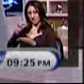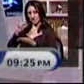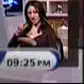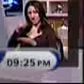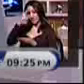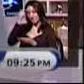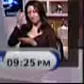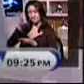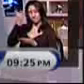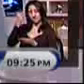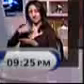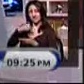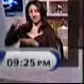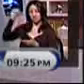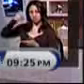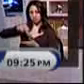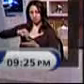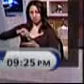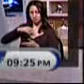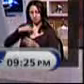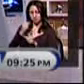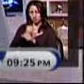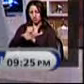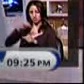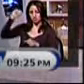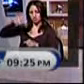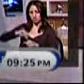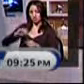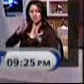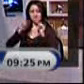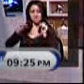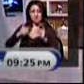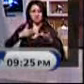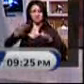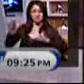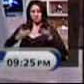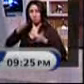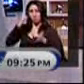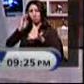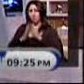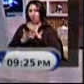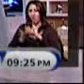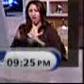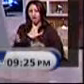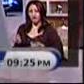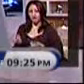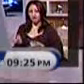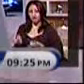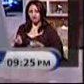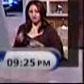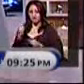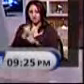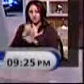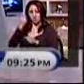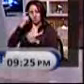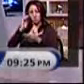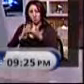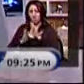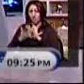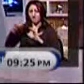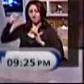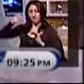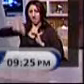انا دلوقتي ابقى فاشل واخبار حضرتك في ادارة البلاد وعايز الناس يقولوا لي اللي هم شايفين